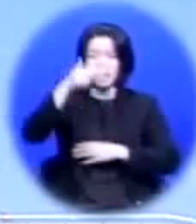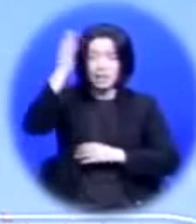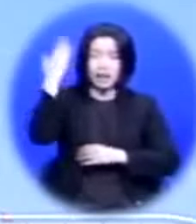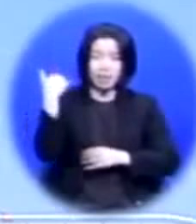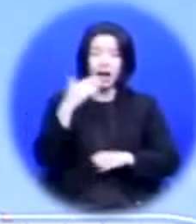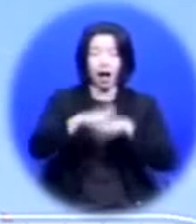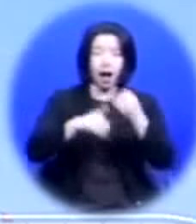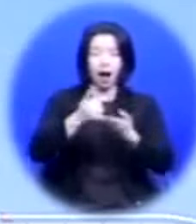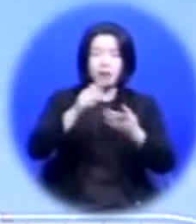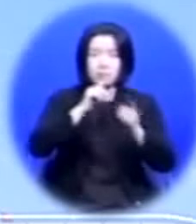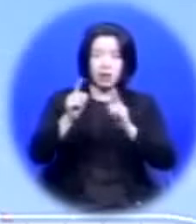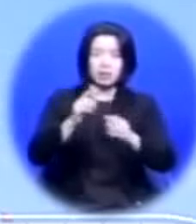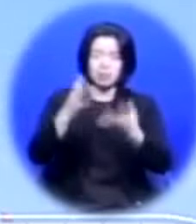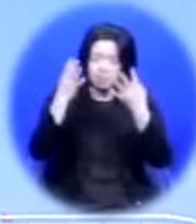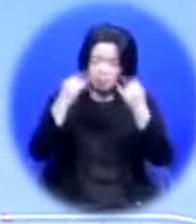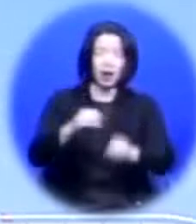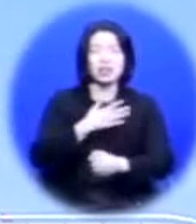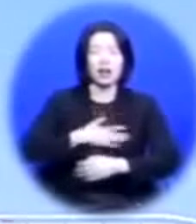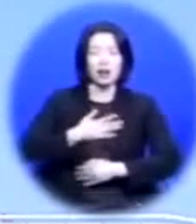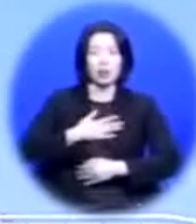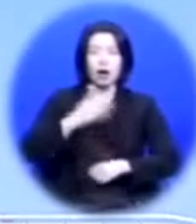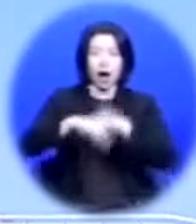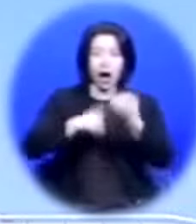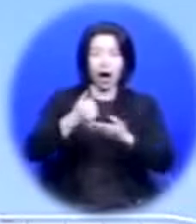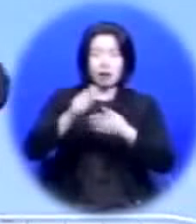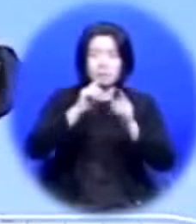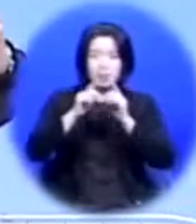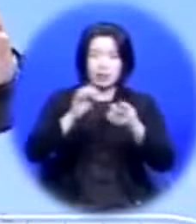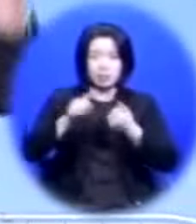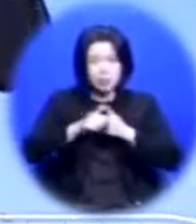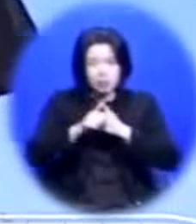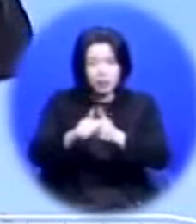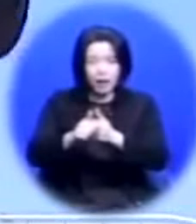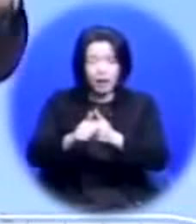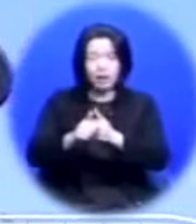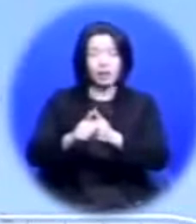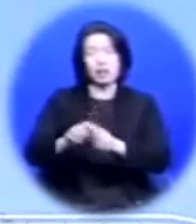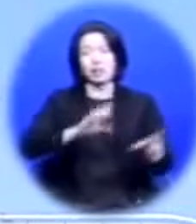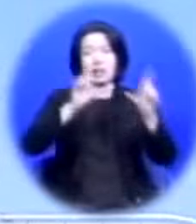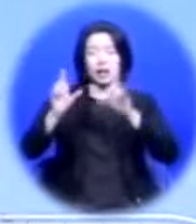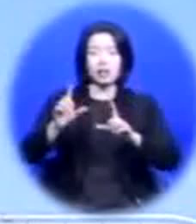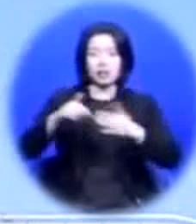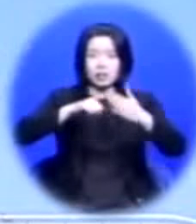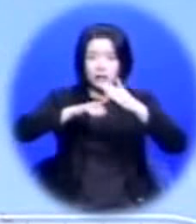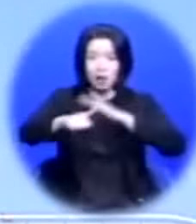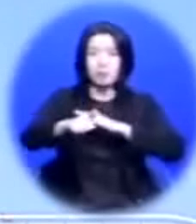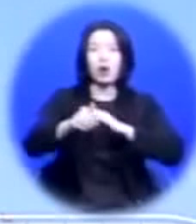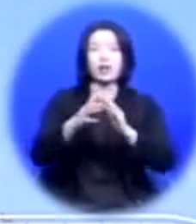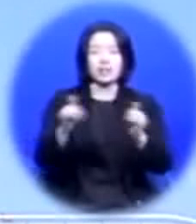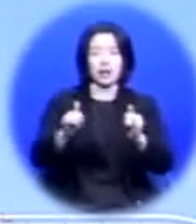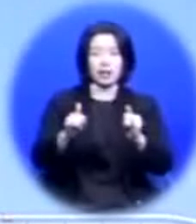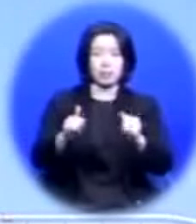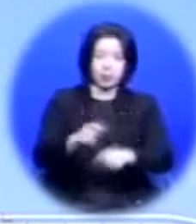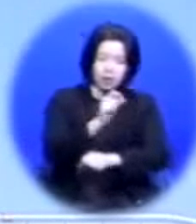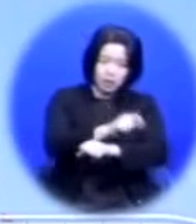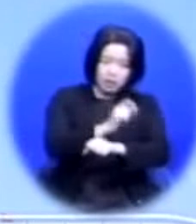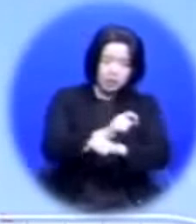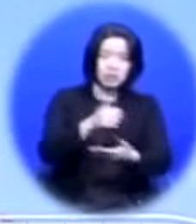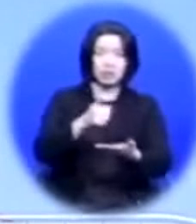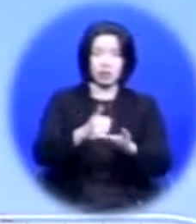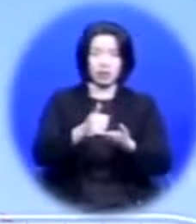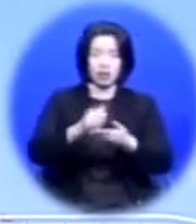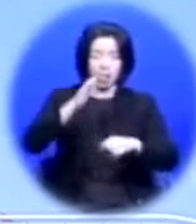말씀을 가장 많이 알고 하나님의 말씀대로 살려고 애를 썼던 사람에 대표하는 사람들이 서기관 늘